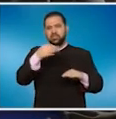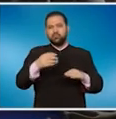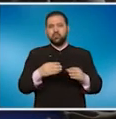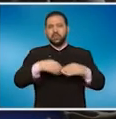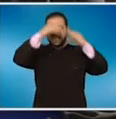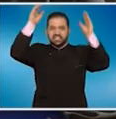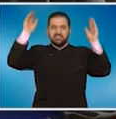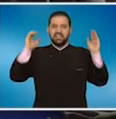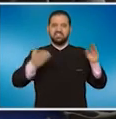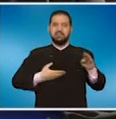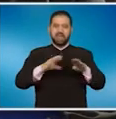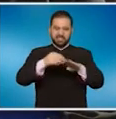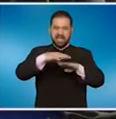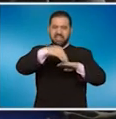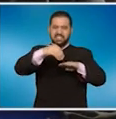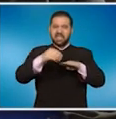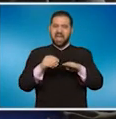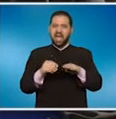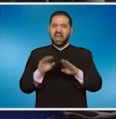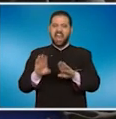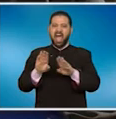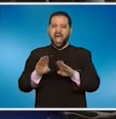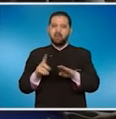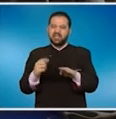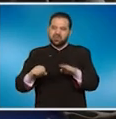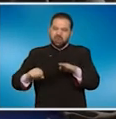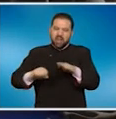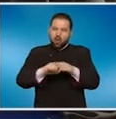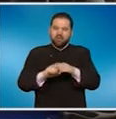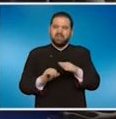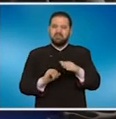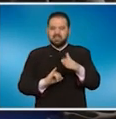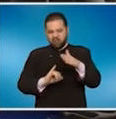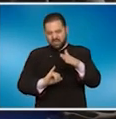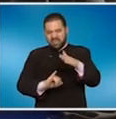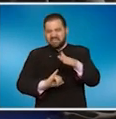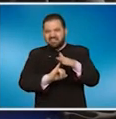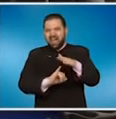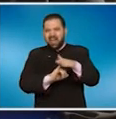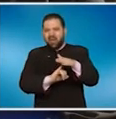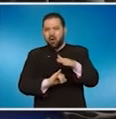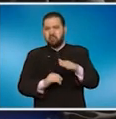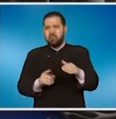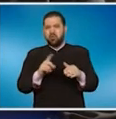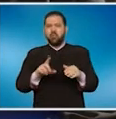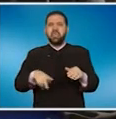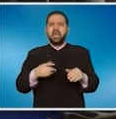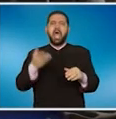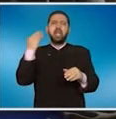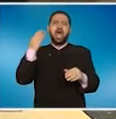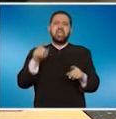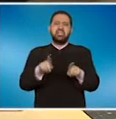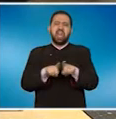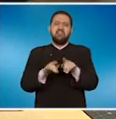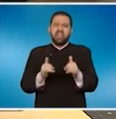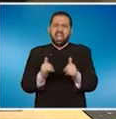te ferește de a te lovi și de a-ți intra, știu, cum era în vechime, nu? Când era asfalt, ca acum, tot felul